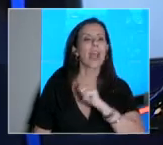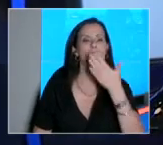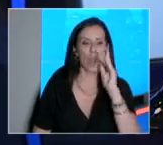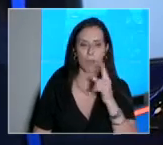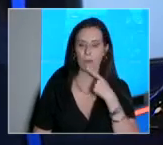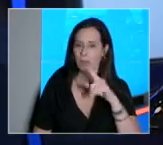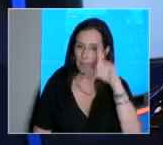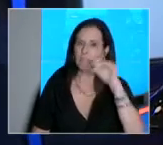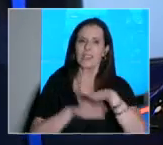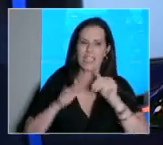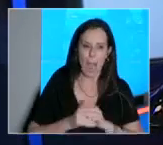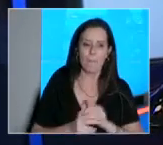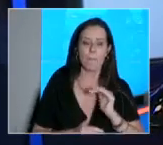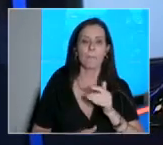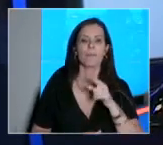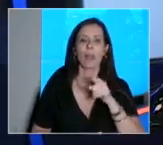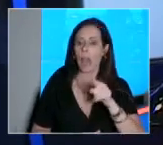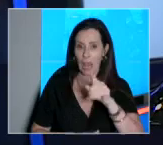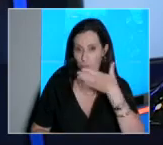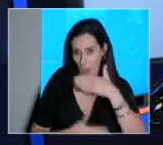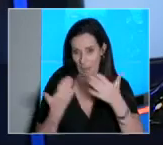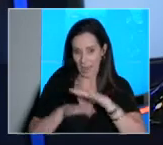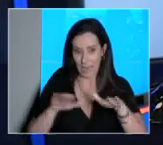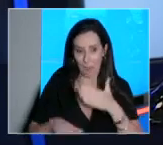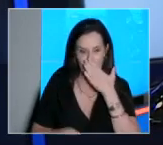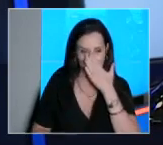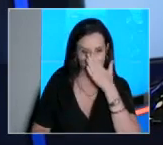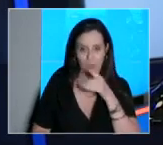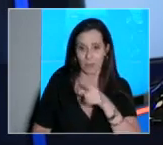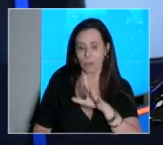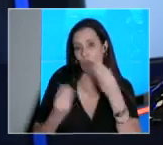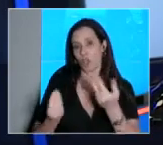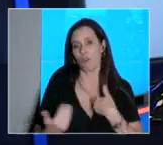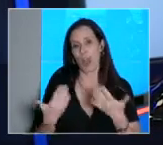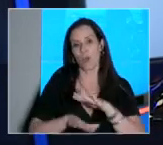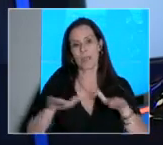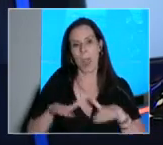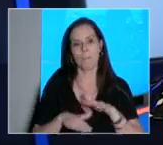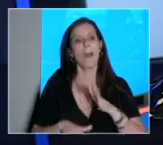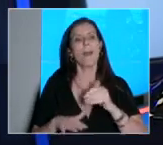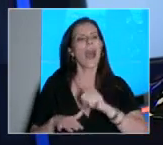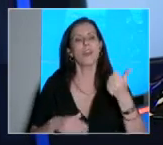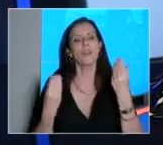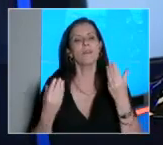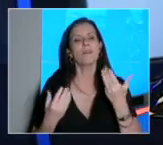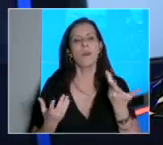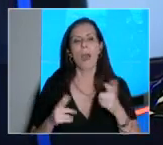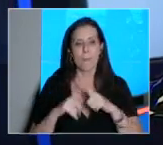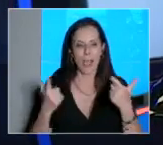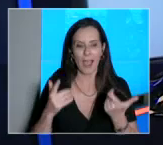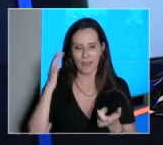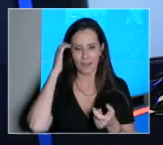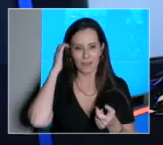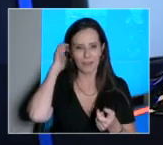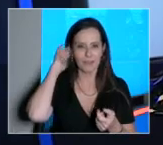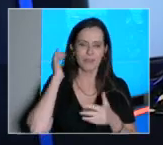לתל אביב, אני אגיד חיים. לכם אין ים. תבוא, אני אקח אותך. אז זהו, זה היתרון הגדול. אז תגיד לי, מה הכי ירושלים? הבריכה באינקה. אין